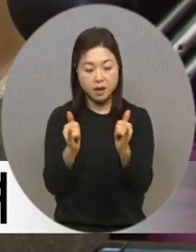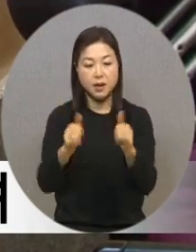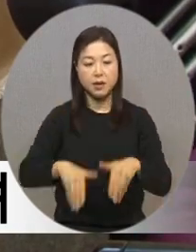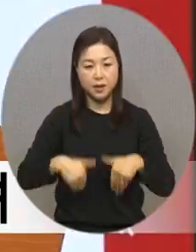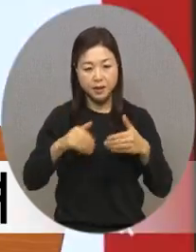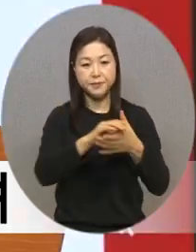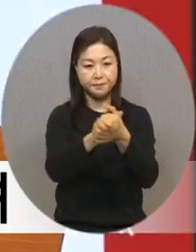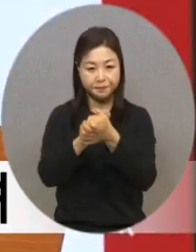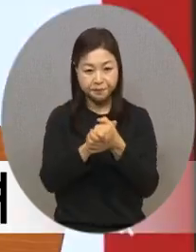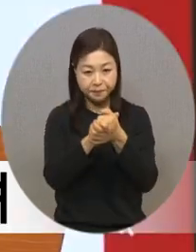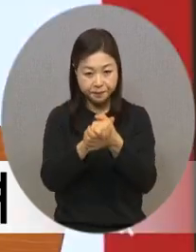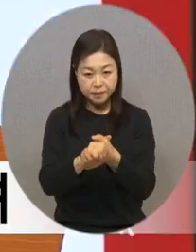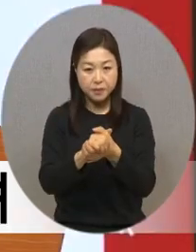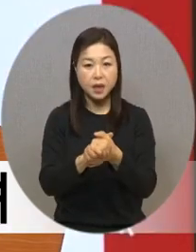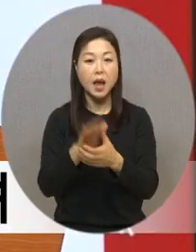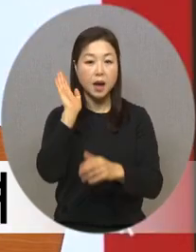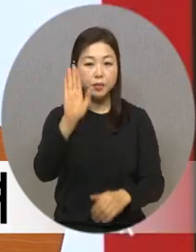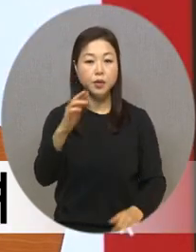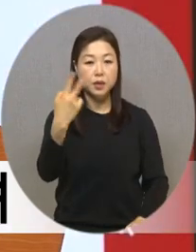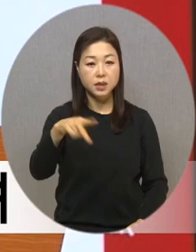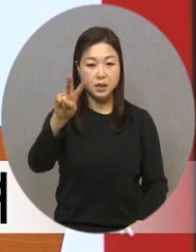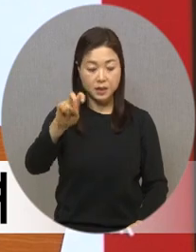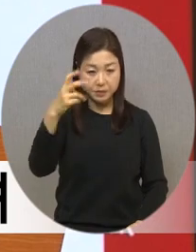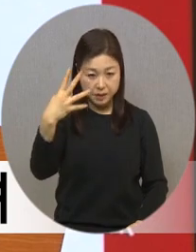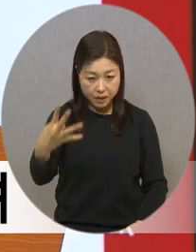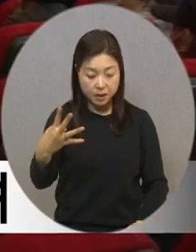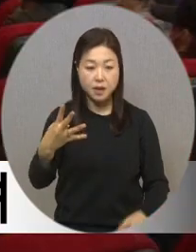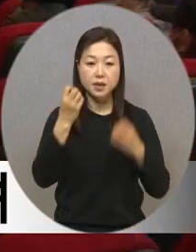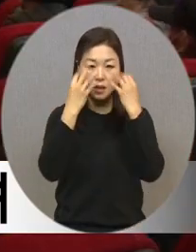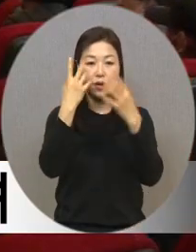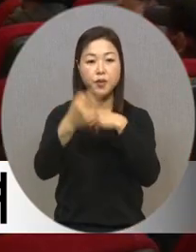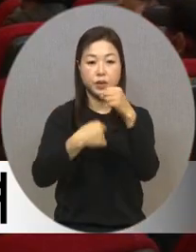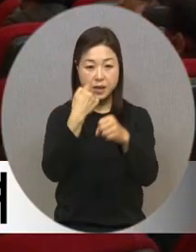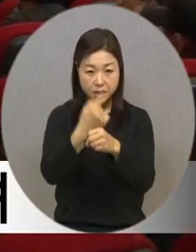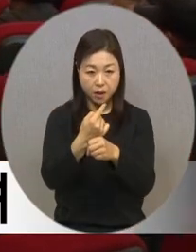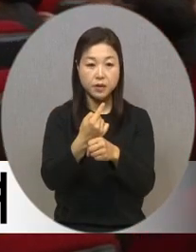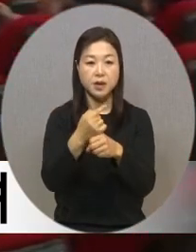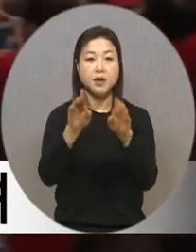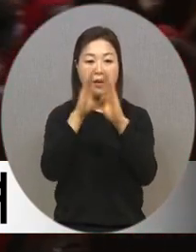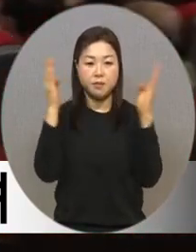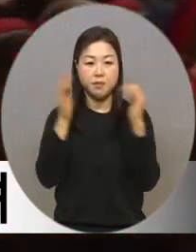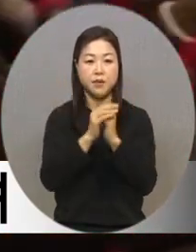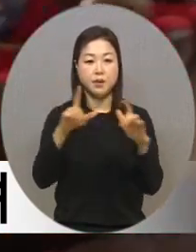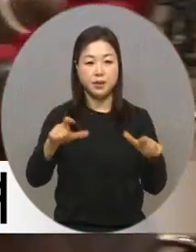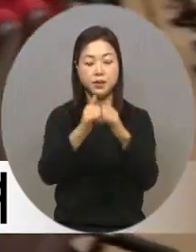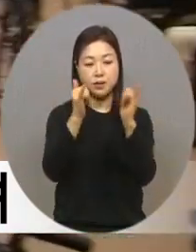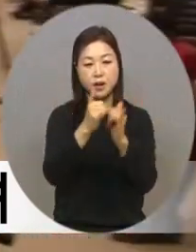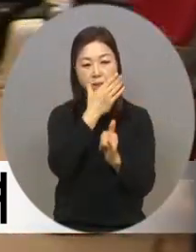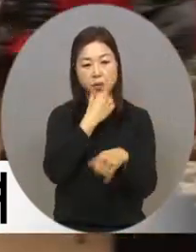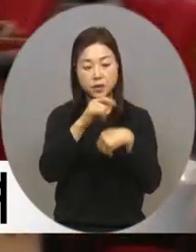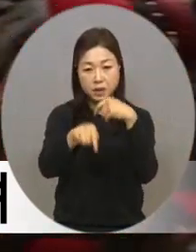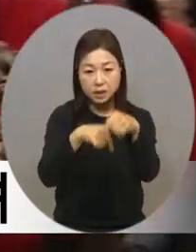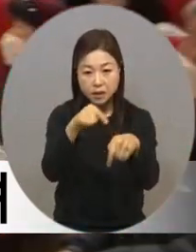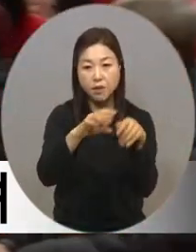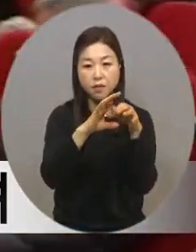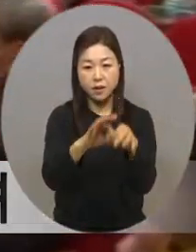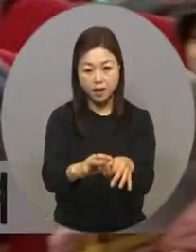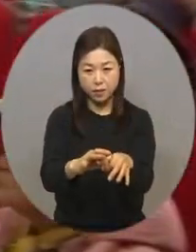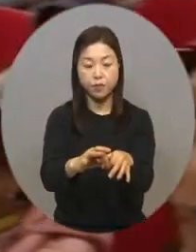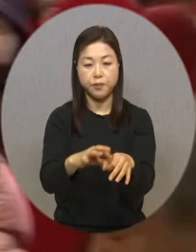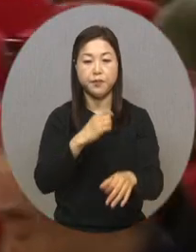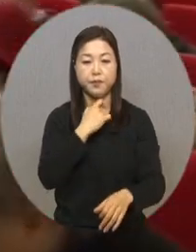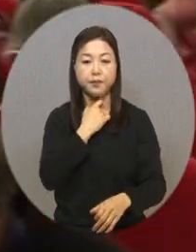나누고 다가오는 2024년 새해를 맞이하며 지역사회 복지 실현이 지속될 수 있기를